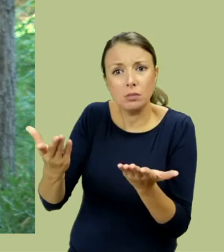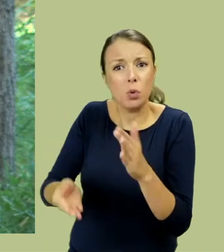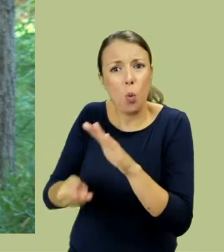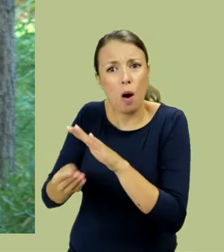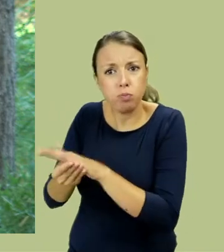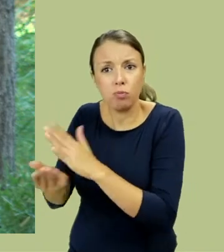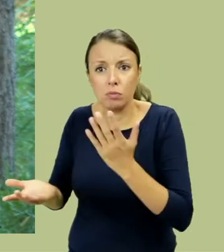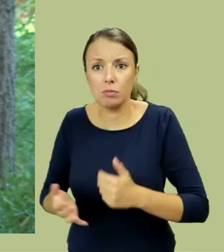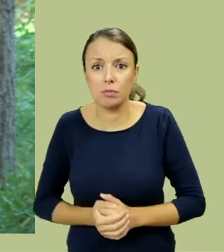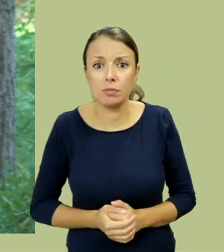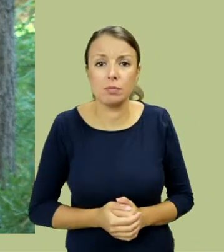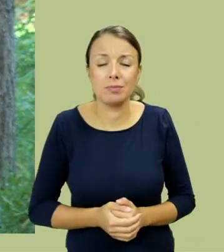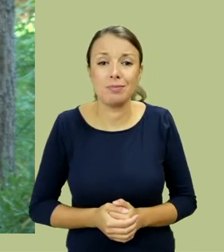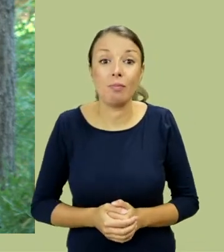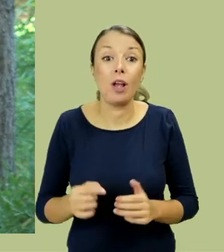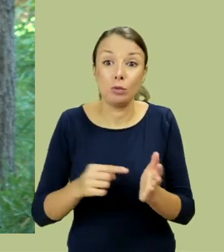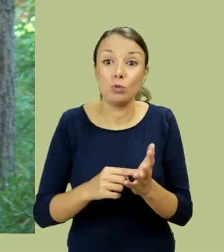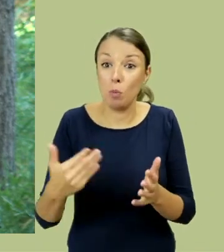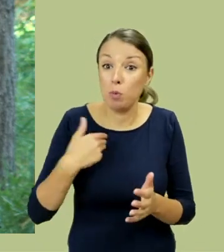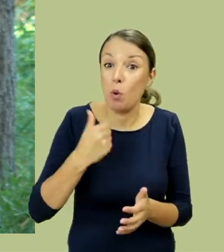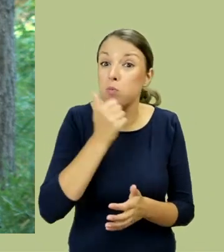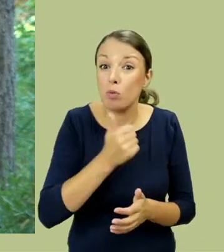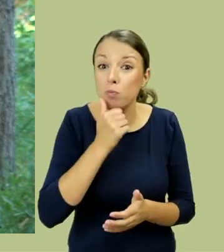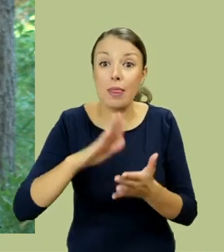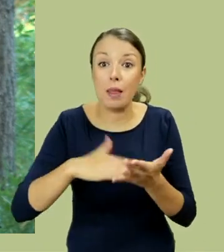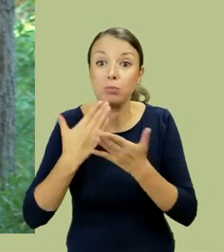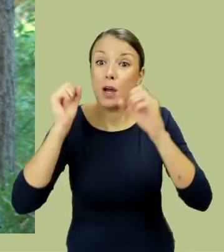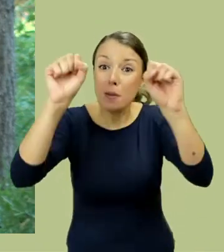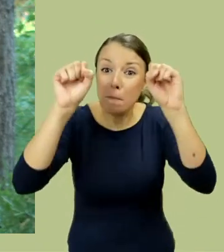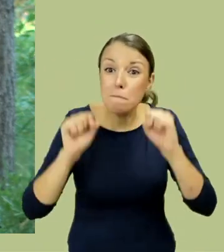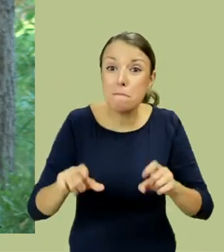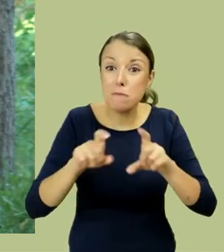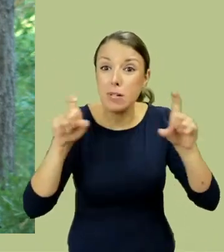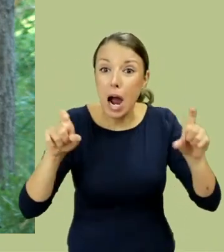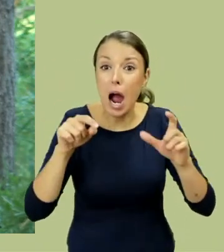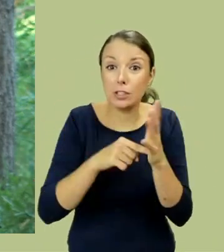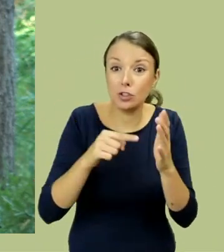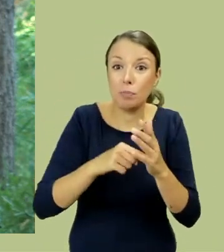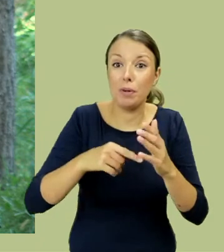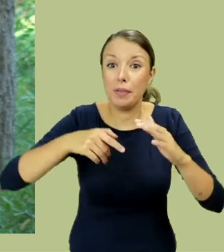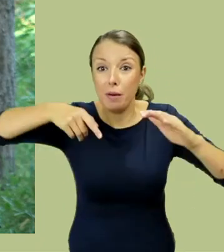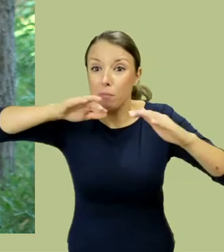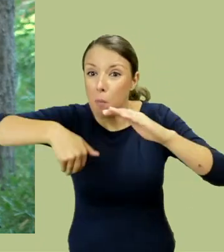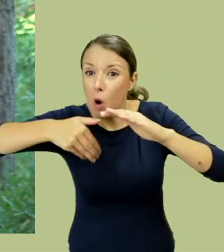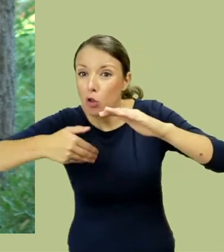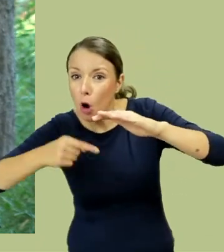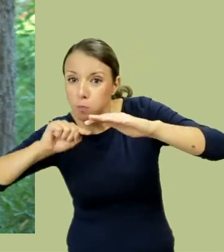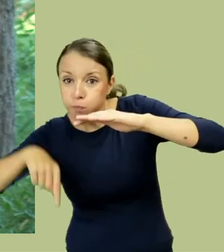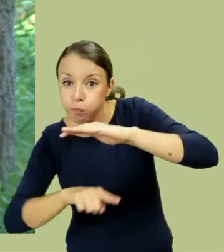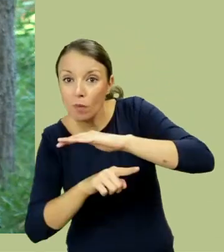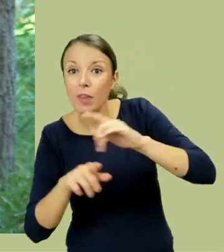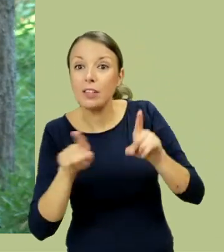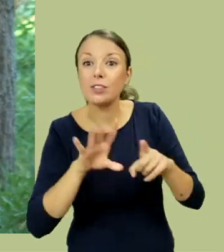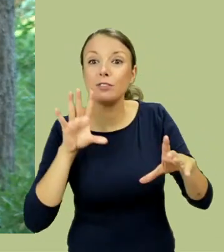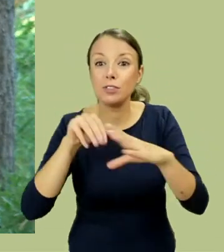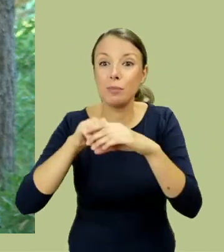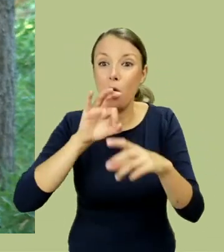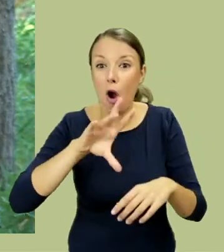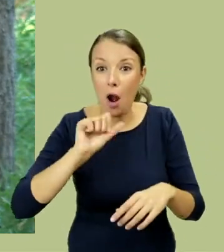zorganizowano, a była próba podkopu pod bank, w którym też brała udział Ola, ale w końcu banku nie udało się im